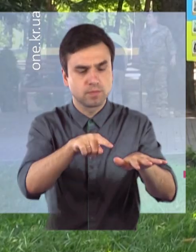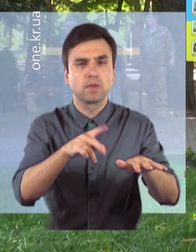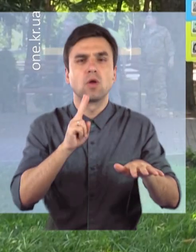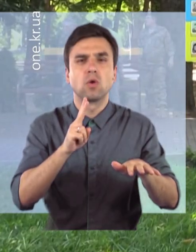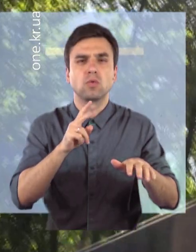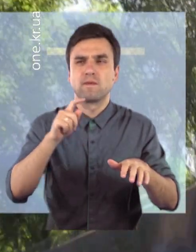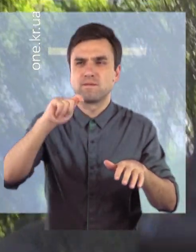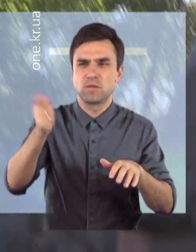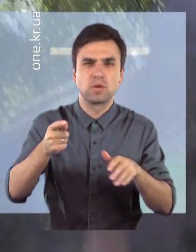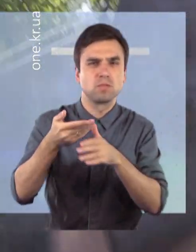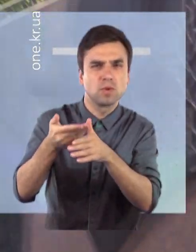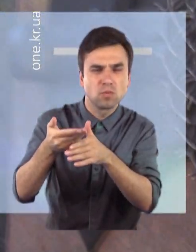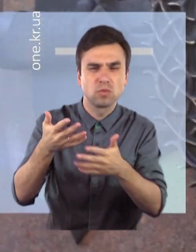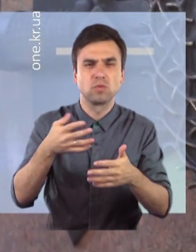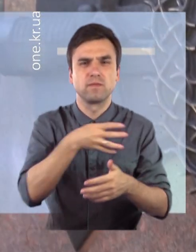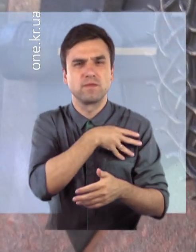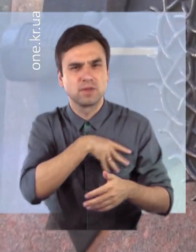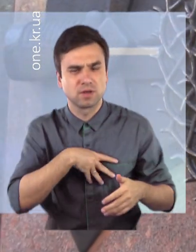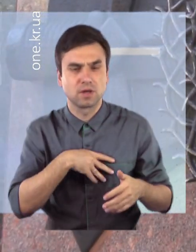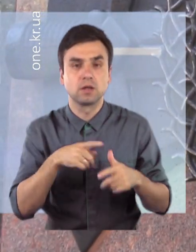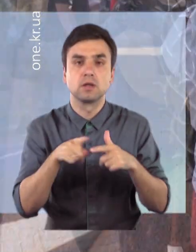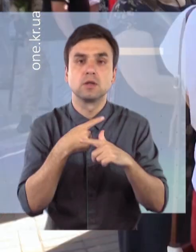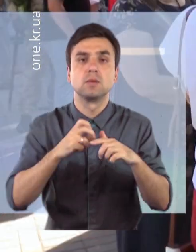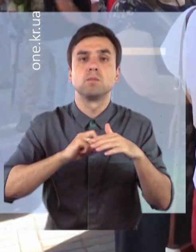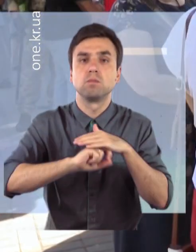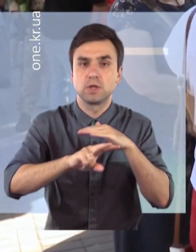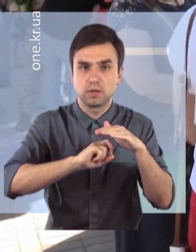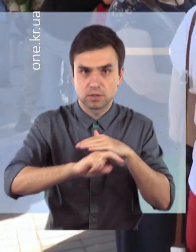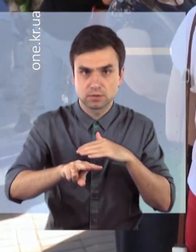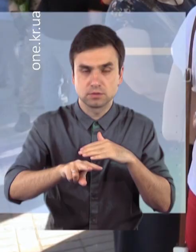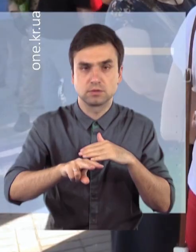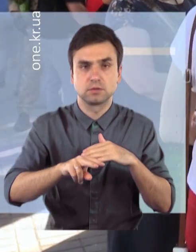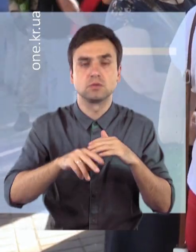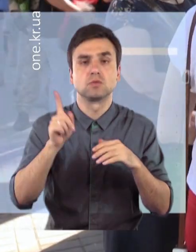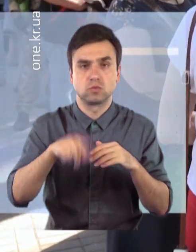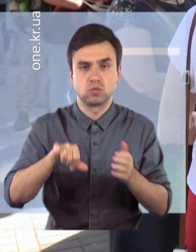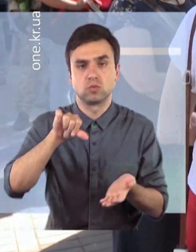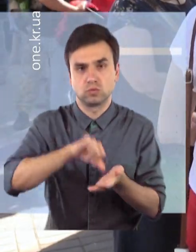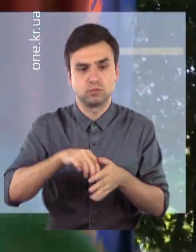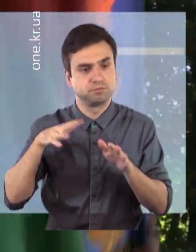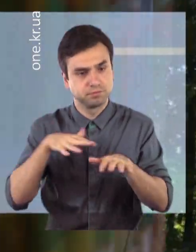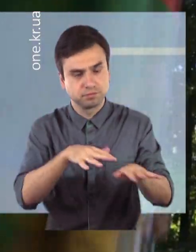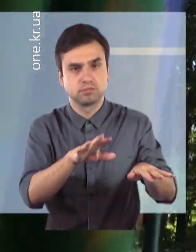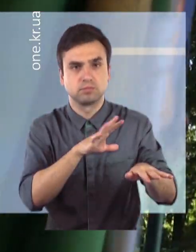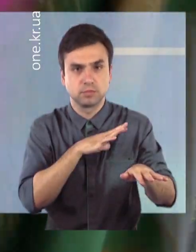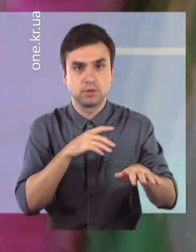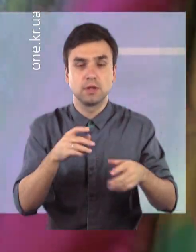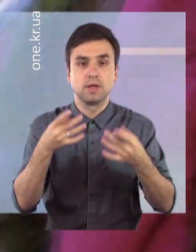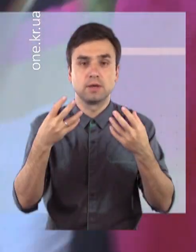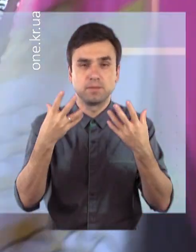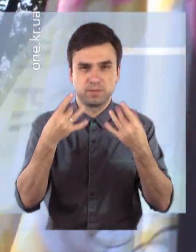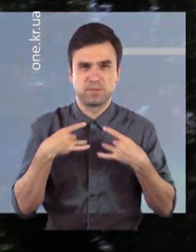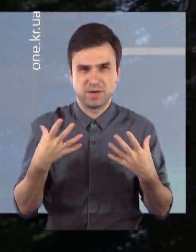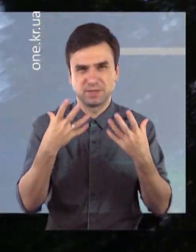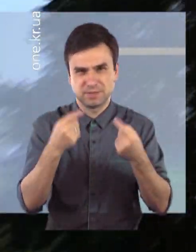були вимушені покинути свої домівки через війну на сході України. Для такої категорії людей День Незалежності – особливе свято,